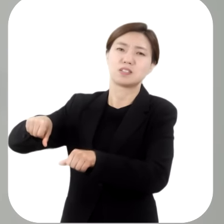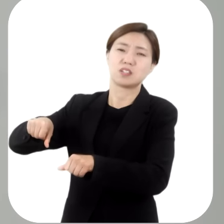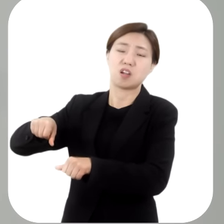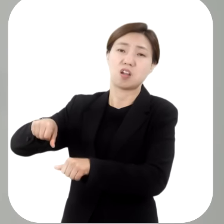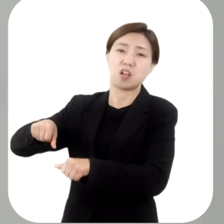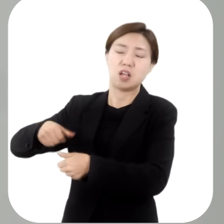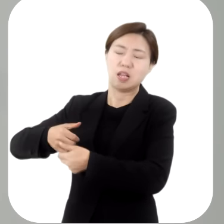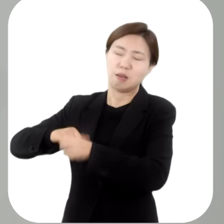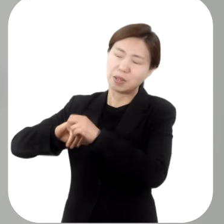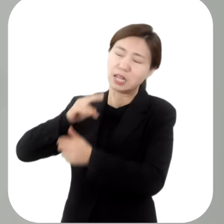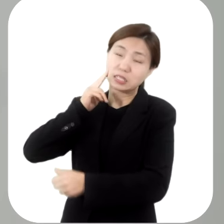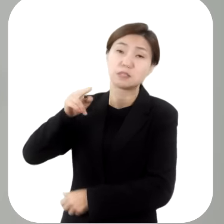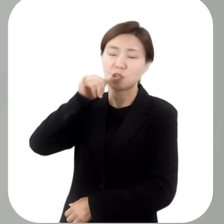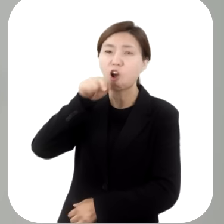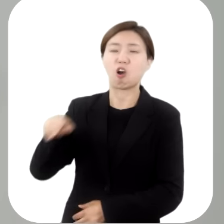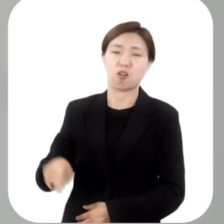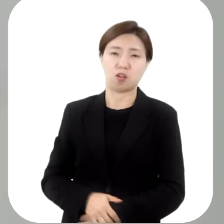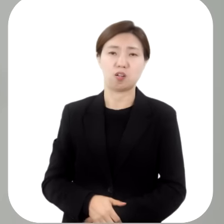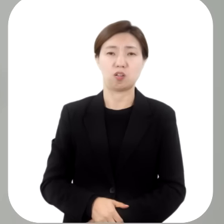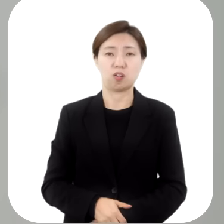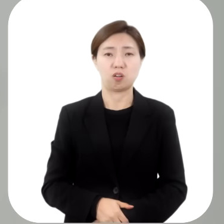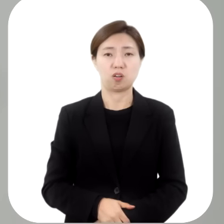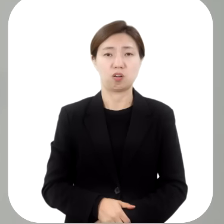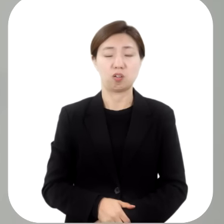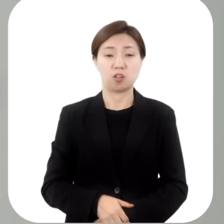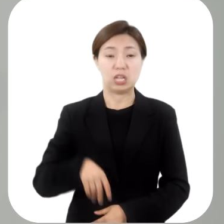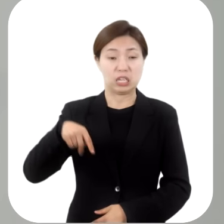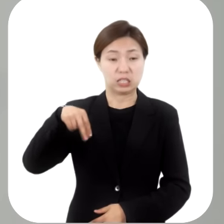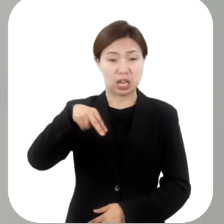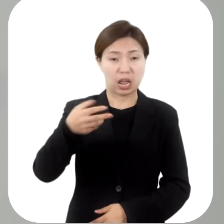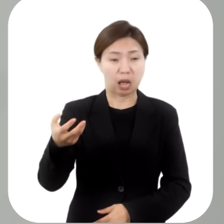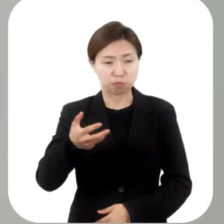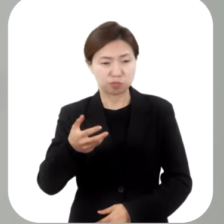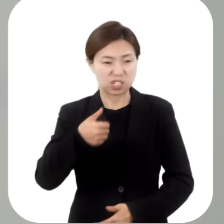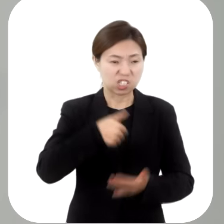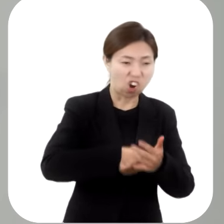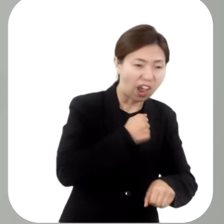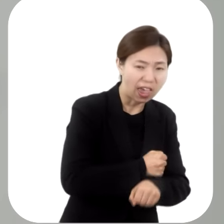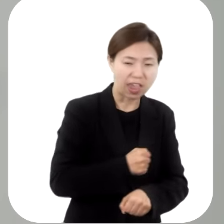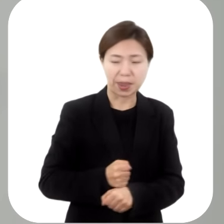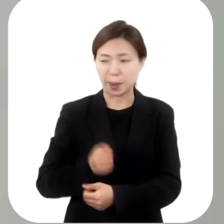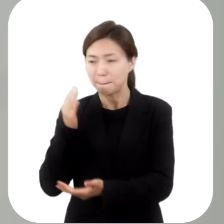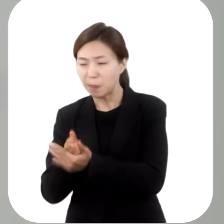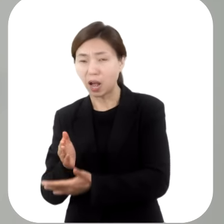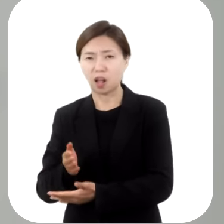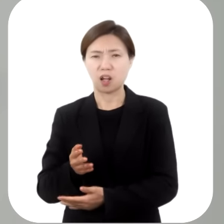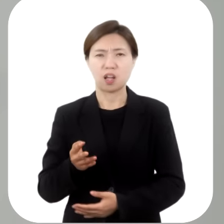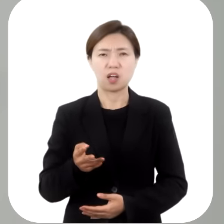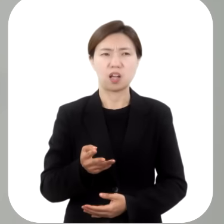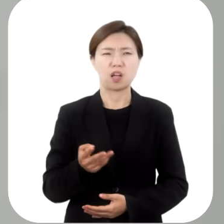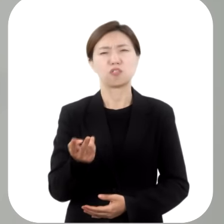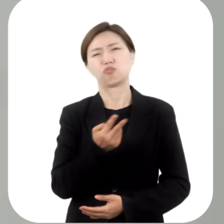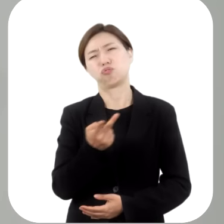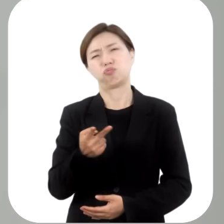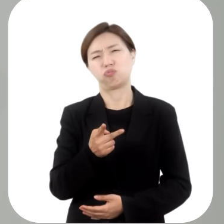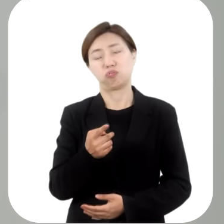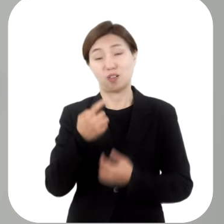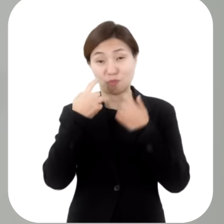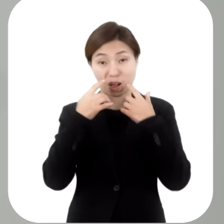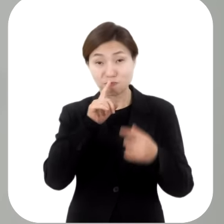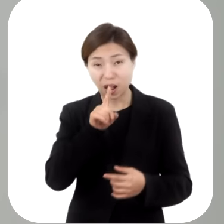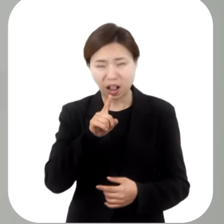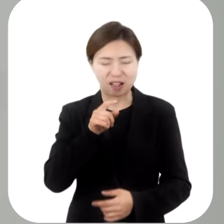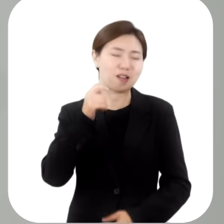더 망쳐버리는 경우도 있다 이 말이에요. 그러니까 다리가 아프면 절을 해야 된다 안 해야 된다 이렇게 말할